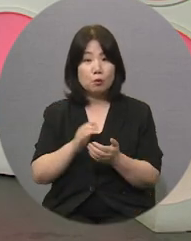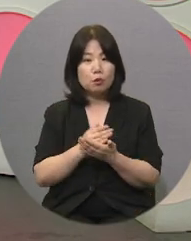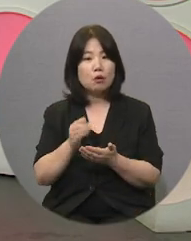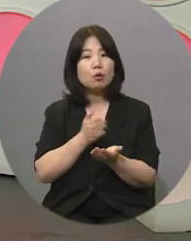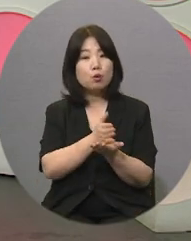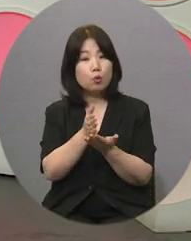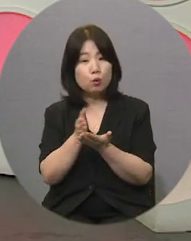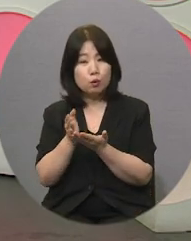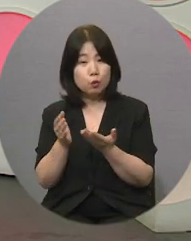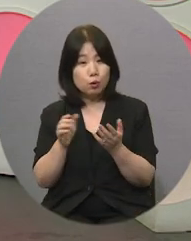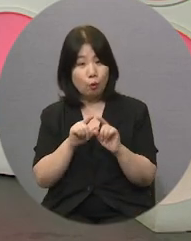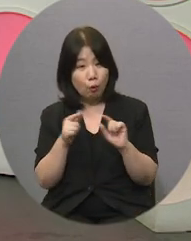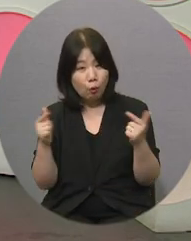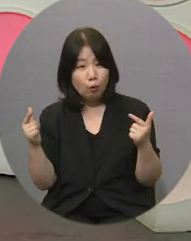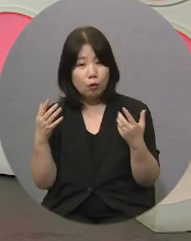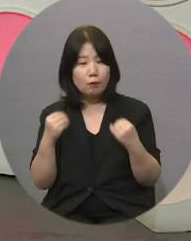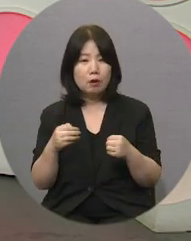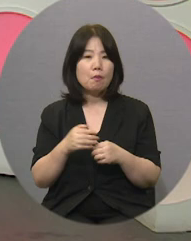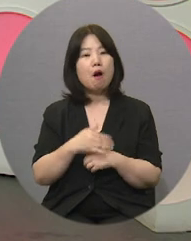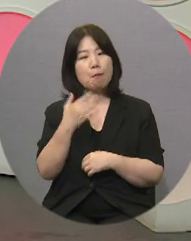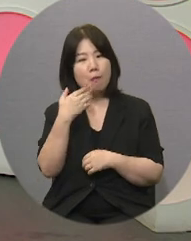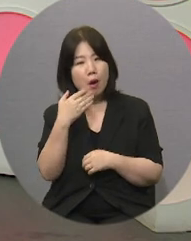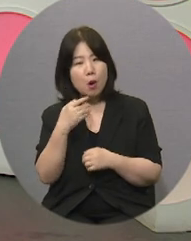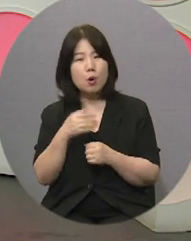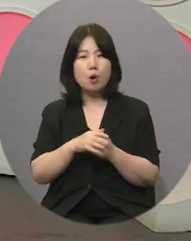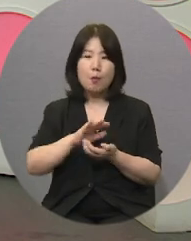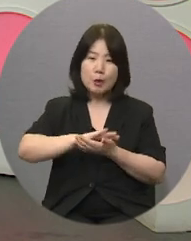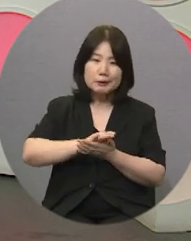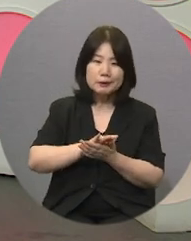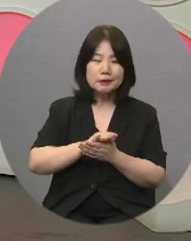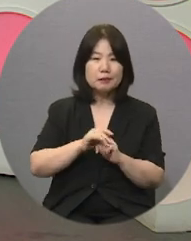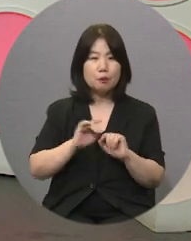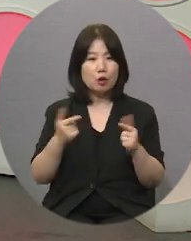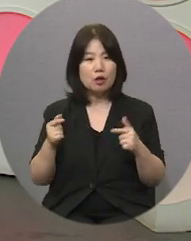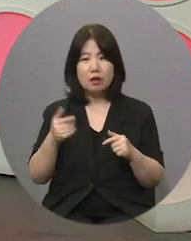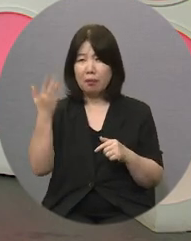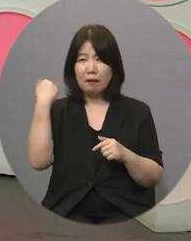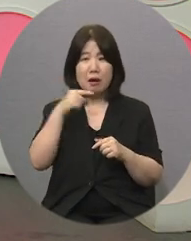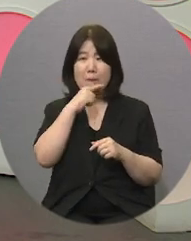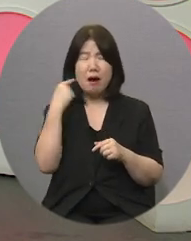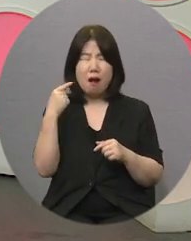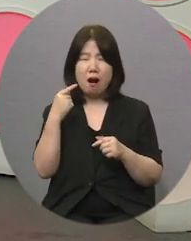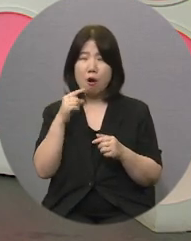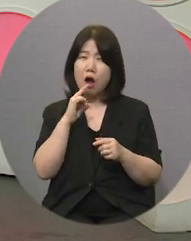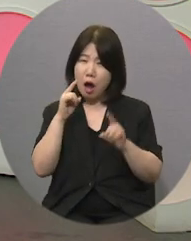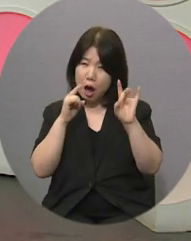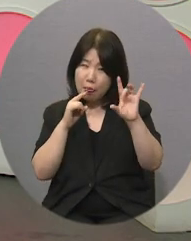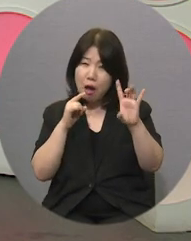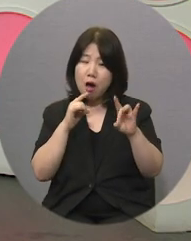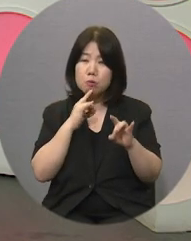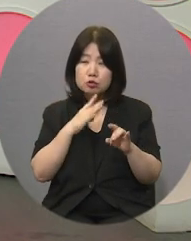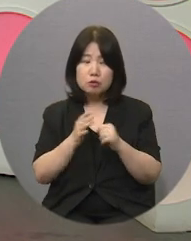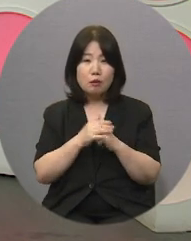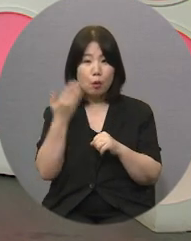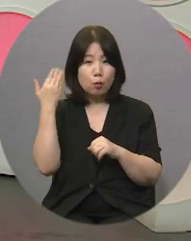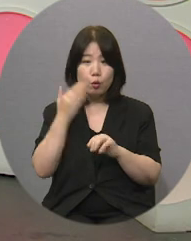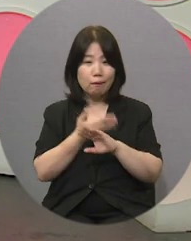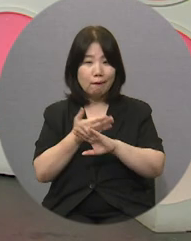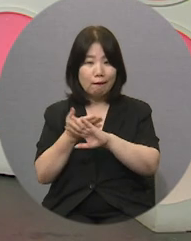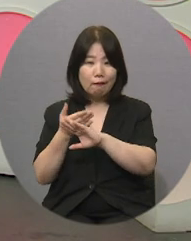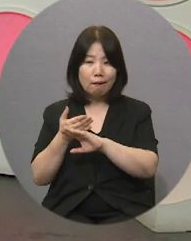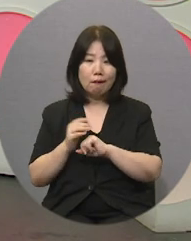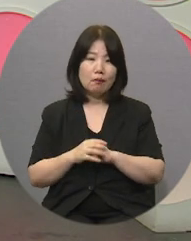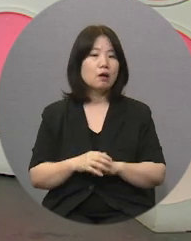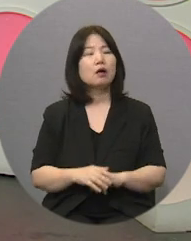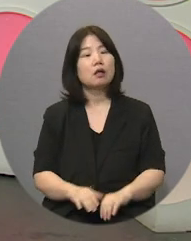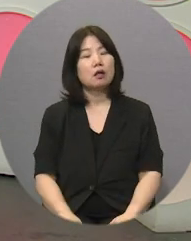되게 많잖아요. 그러게요. 뭐 짜장 매운 떡볶이, 거. 떡볶이, 치즈 떡볶이. 옛날에는 그냥 빨간색 떡볶이밖에 없었던 것 같은데. 그렇죠. 그때 밀